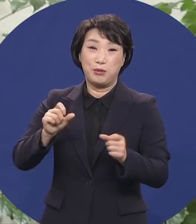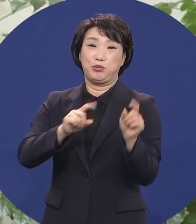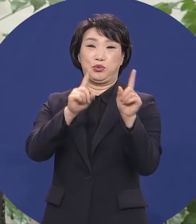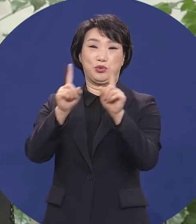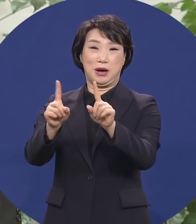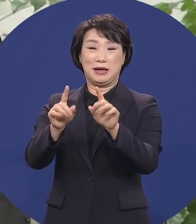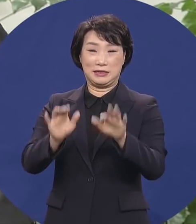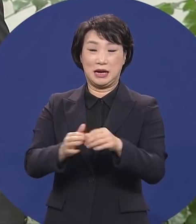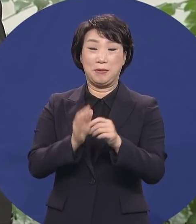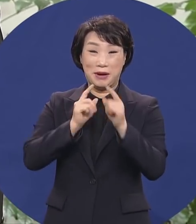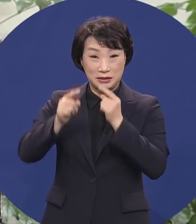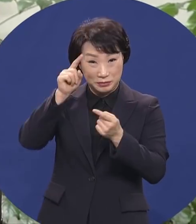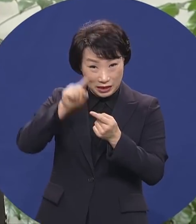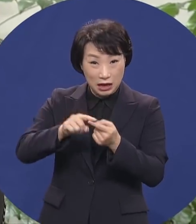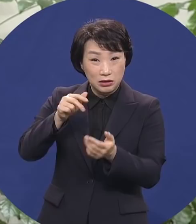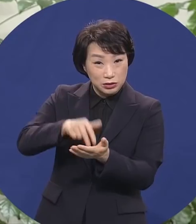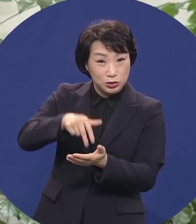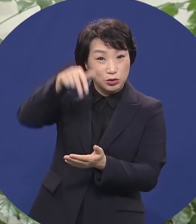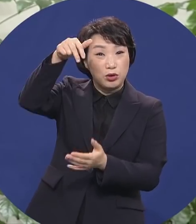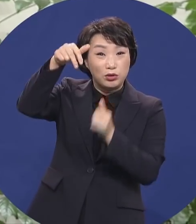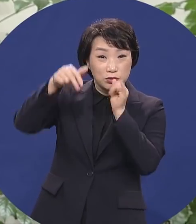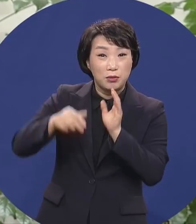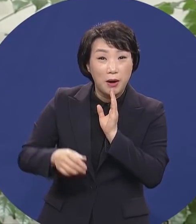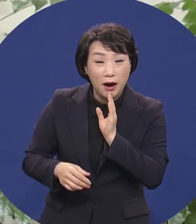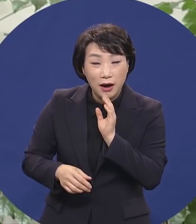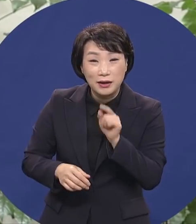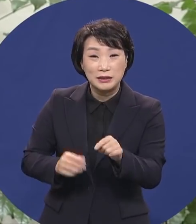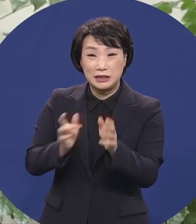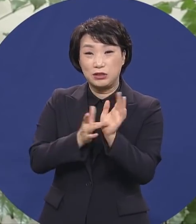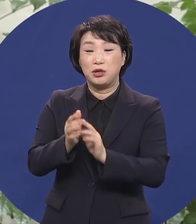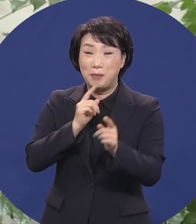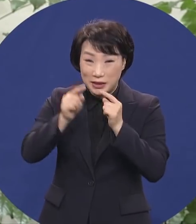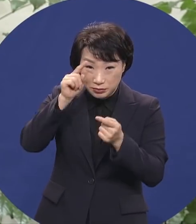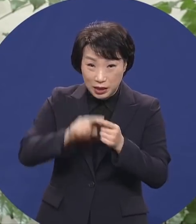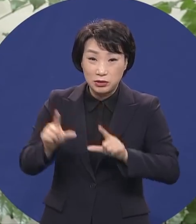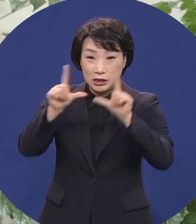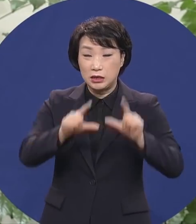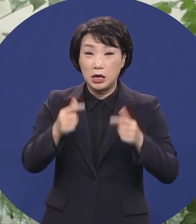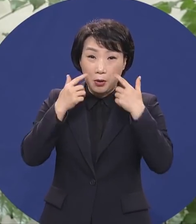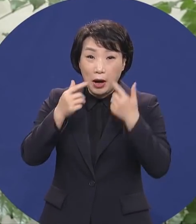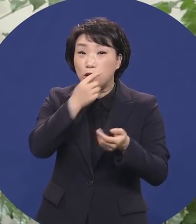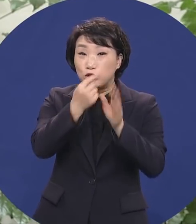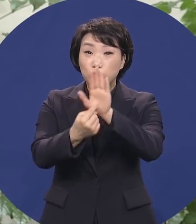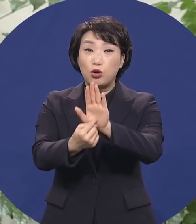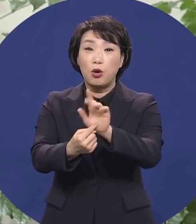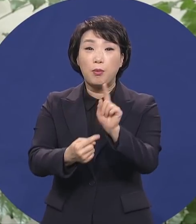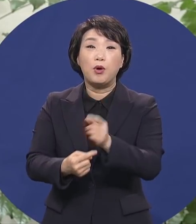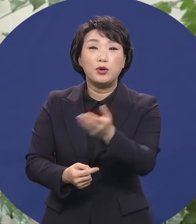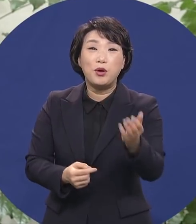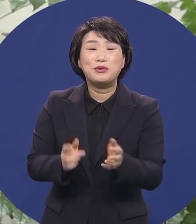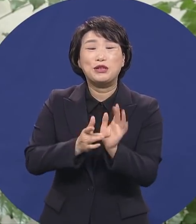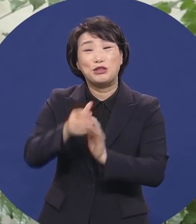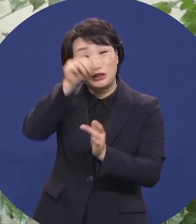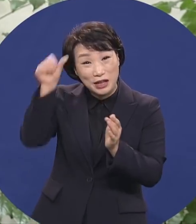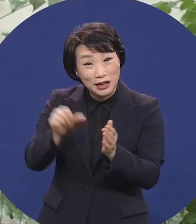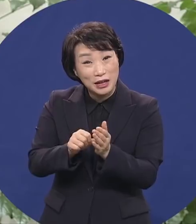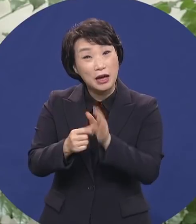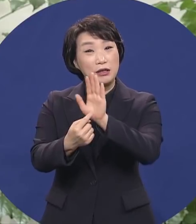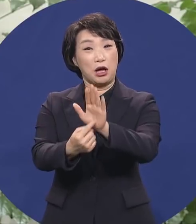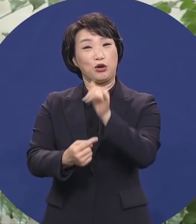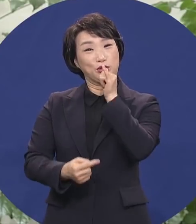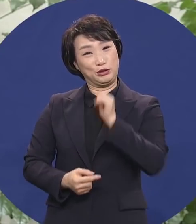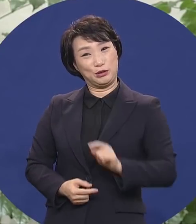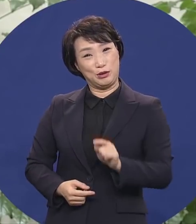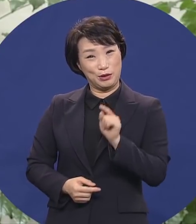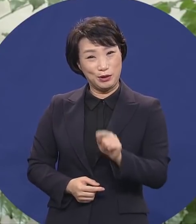부활하시고 말씀대로 승천하셨으니, 그분은 말씀대로 살았다는 분명한 증거가 그의 생애를 두고 말해주고